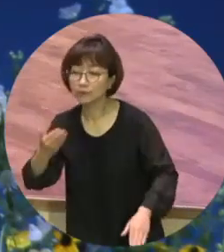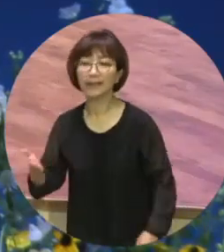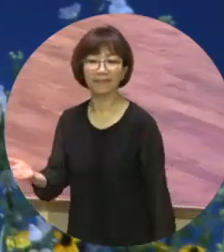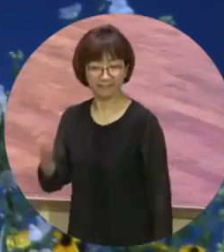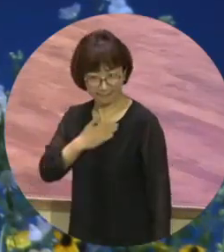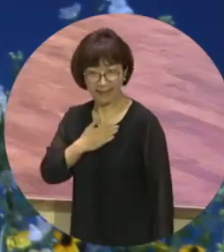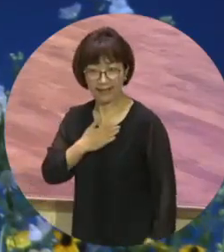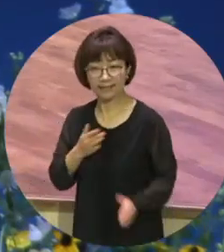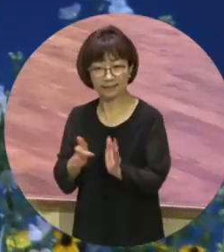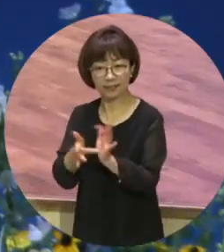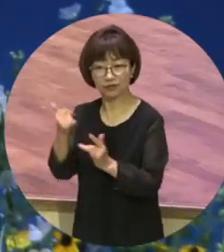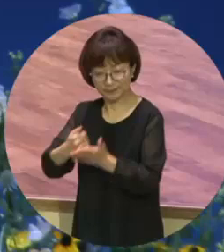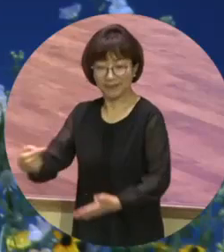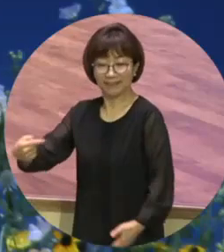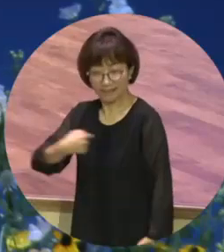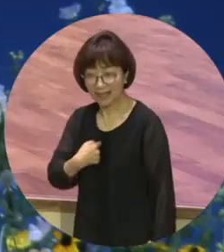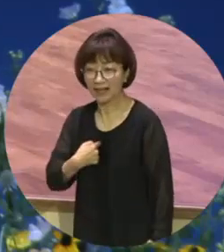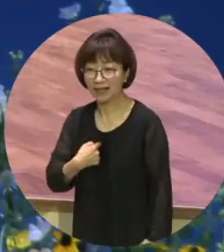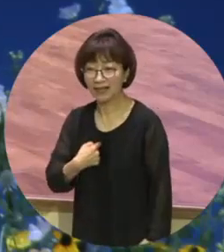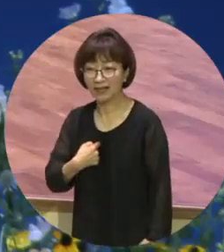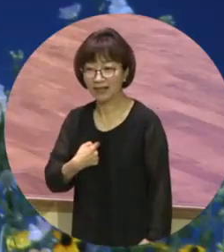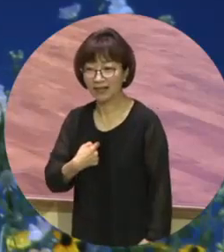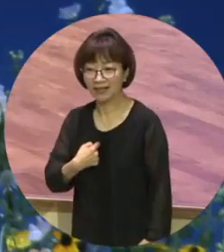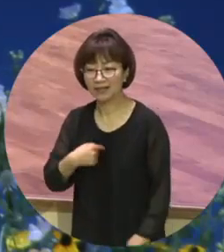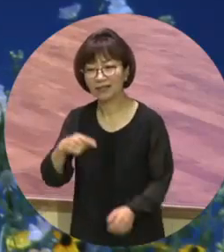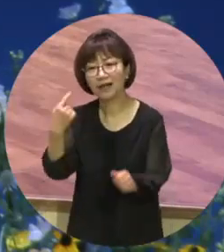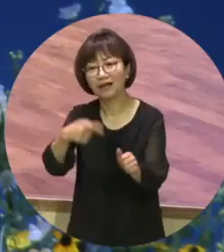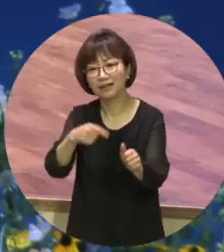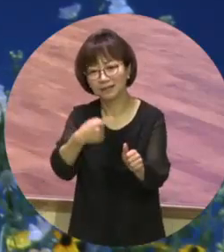아니냐라는 질문이에요 지금. 아멘.